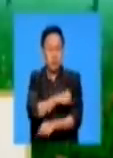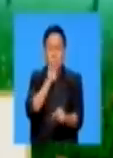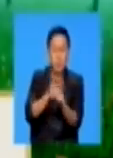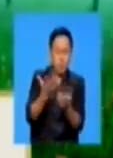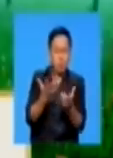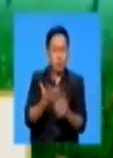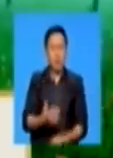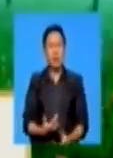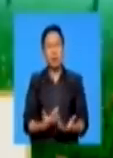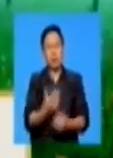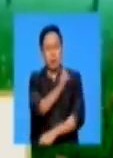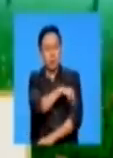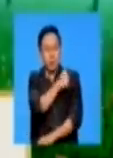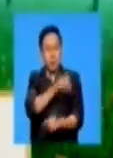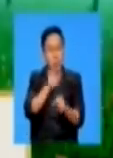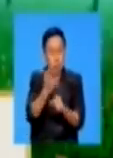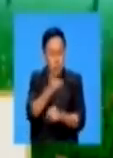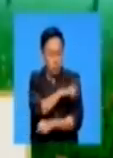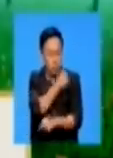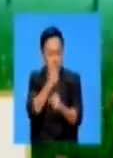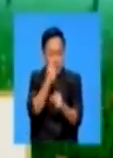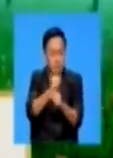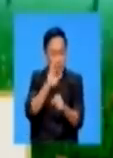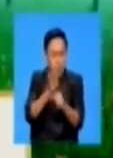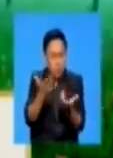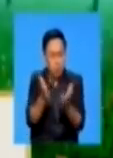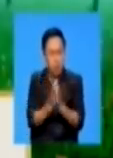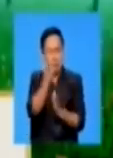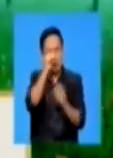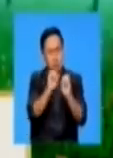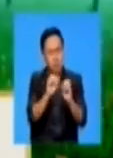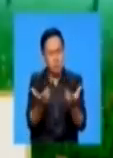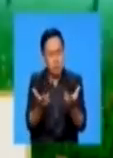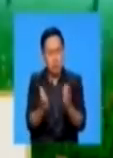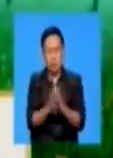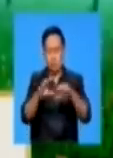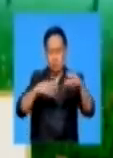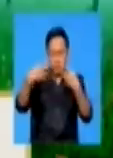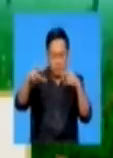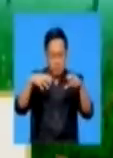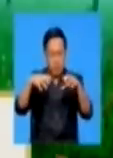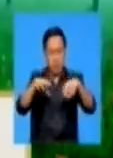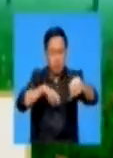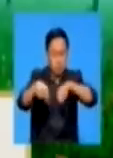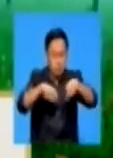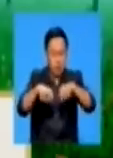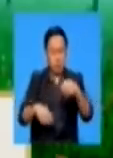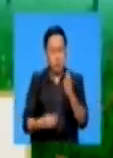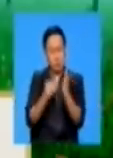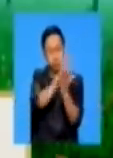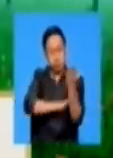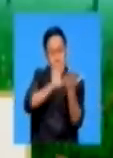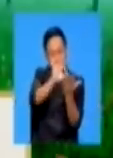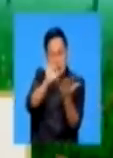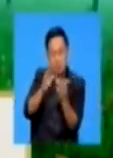ไม่ไปเปิดหลักสูตรส่วนหนึ่งมีสัดส่วนอันนี้มาจากต่างจังหวัดภูมิภาคโน้นภาคนี้ในจังหวัดน